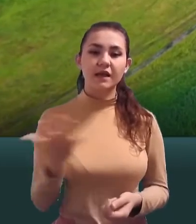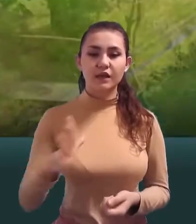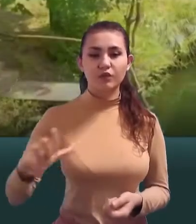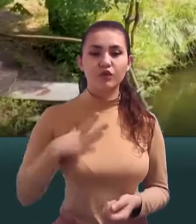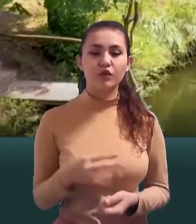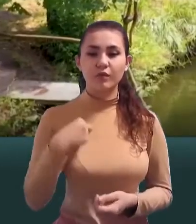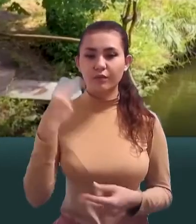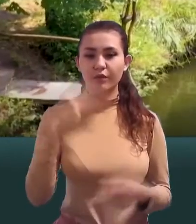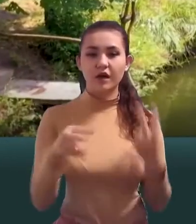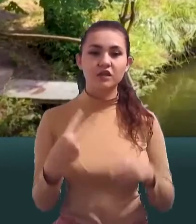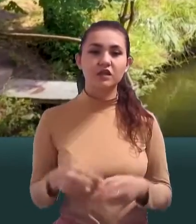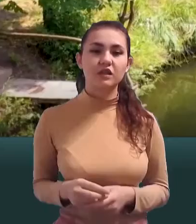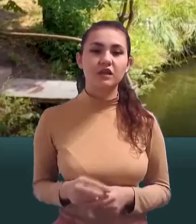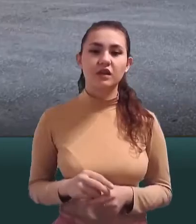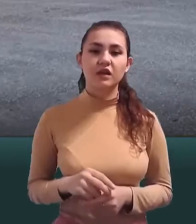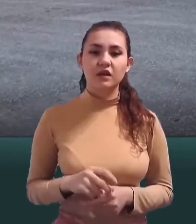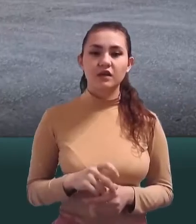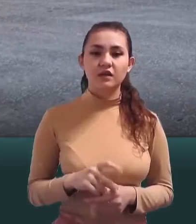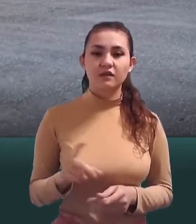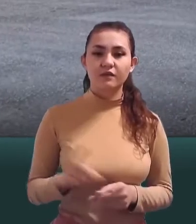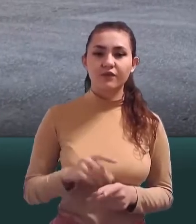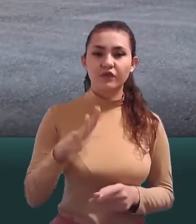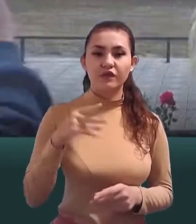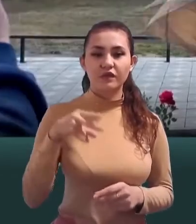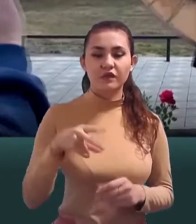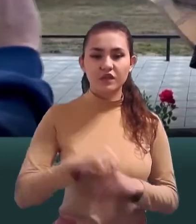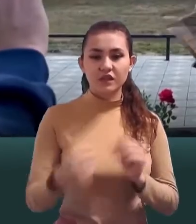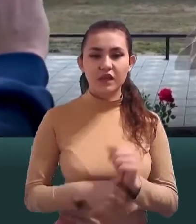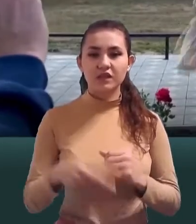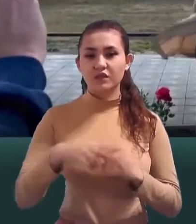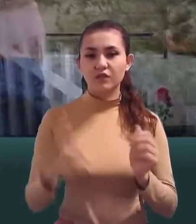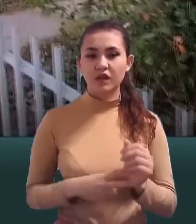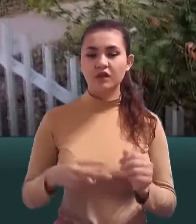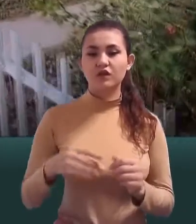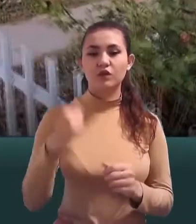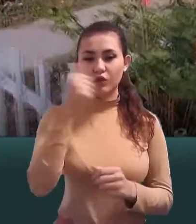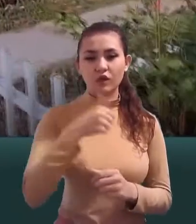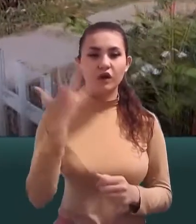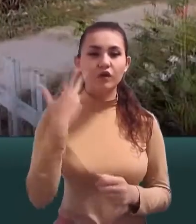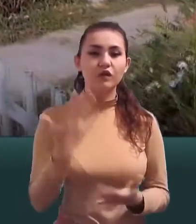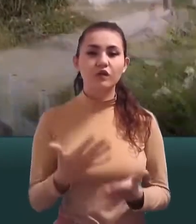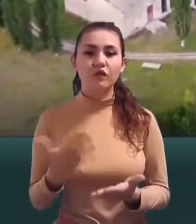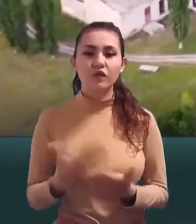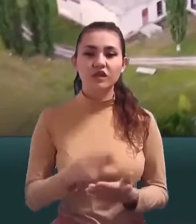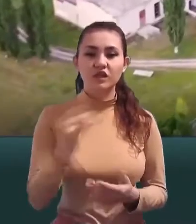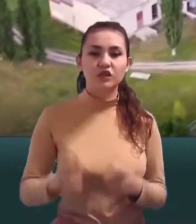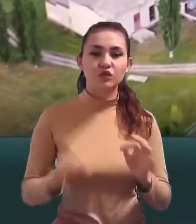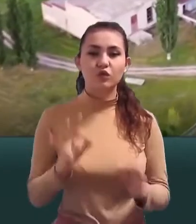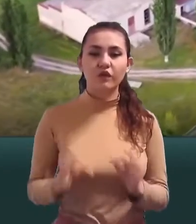бачили з 15-го, 16-го, 17-го роках, коли навіть доводилось через судові